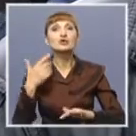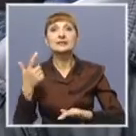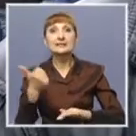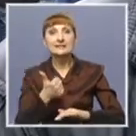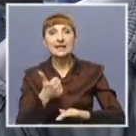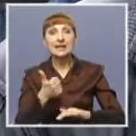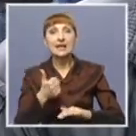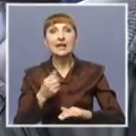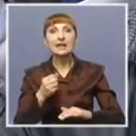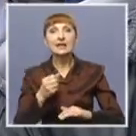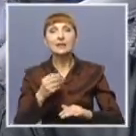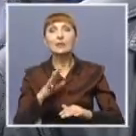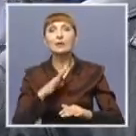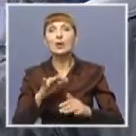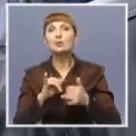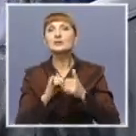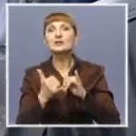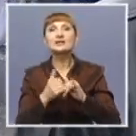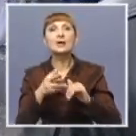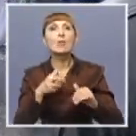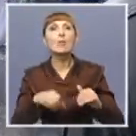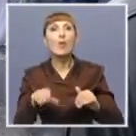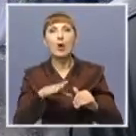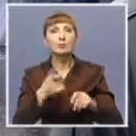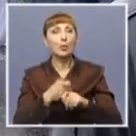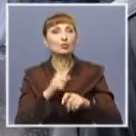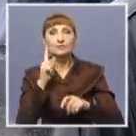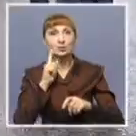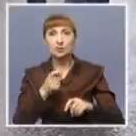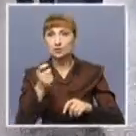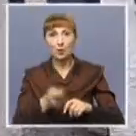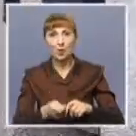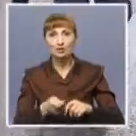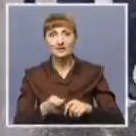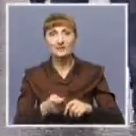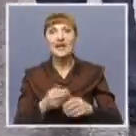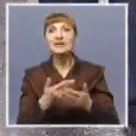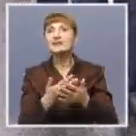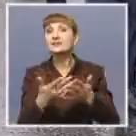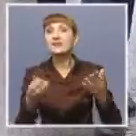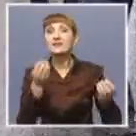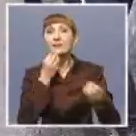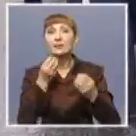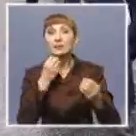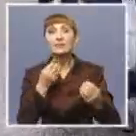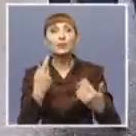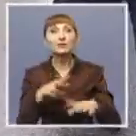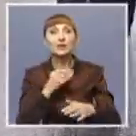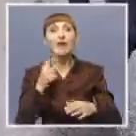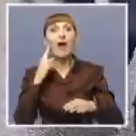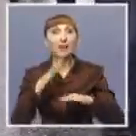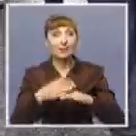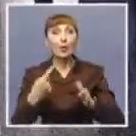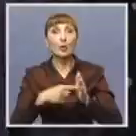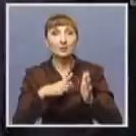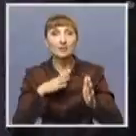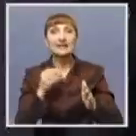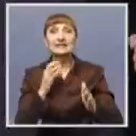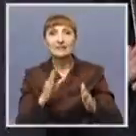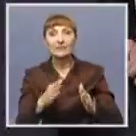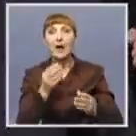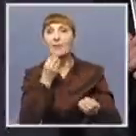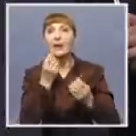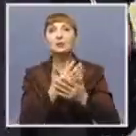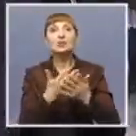по-моему, искаменский мед был. Это очень вкусно было и дешево. С ассортиментом продуктов ознакомился и аким города Ахмеджан Исимов.